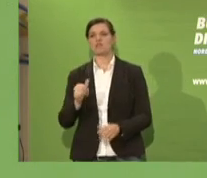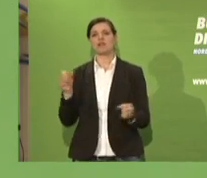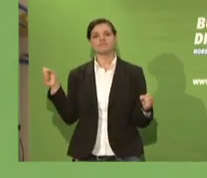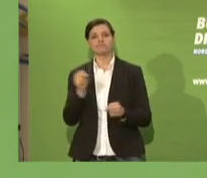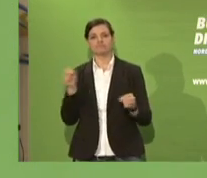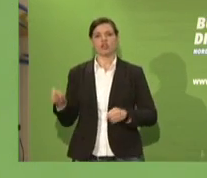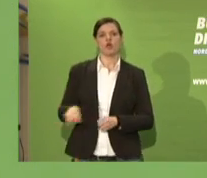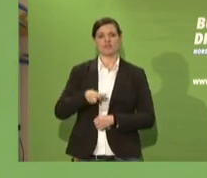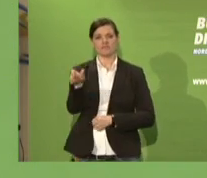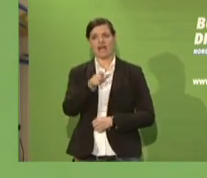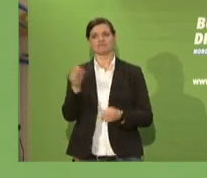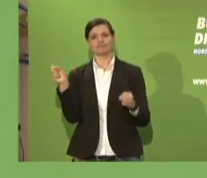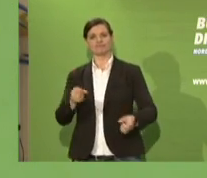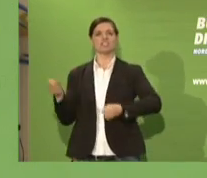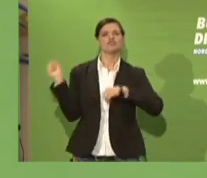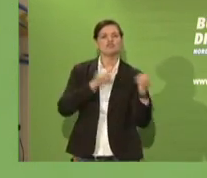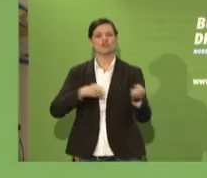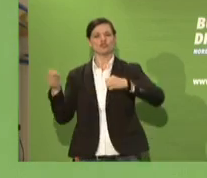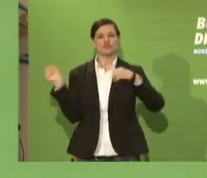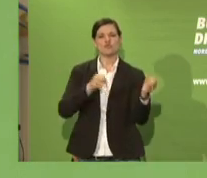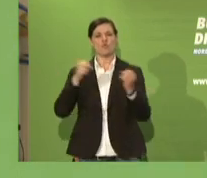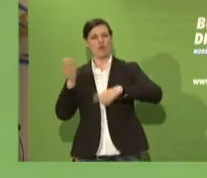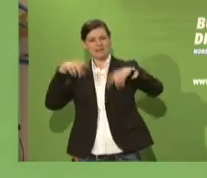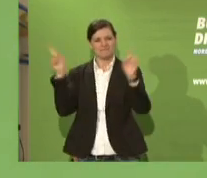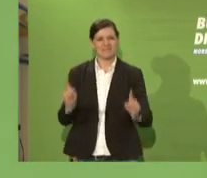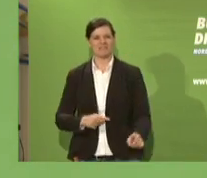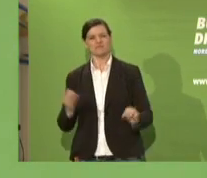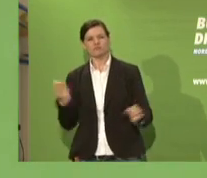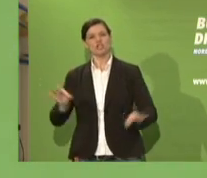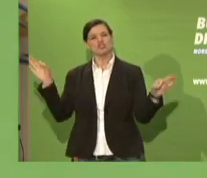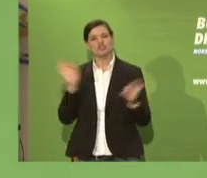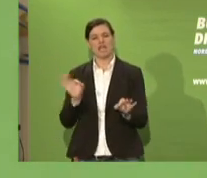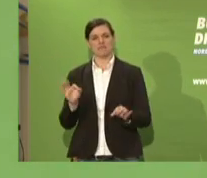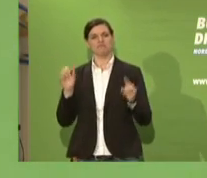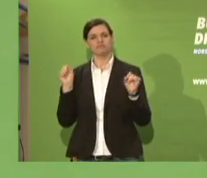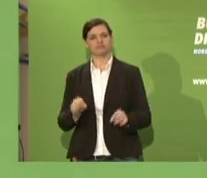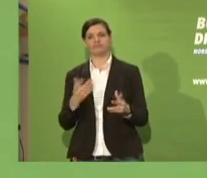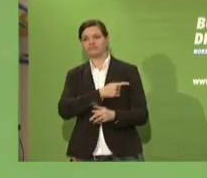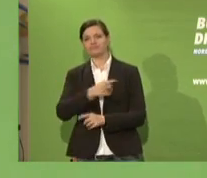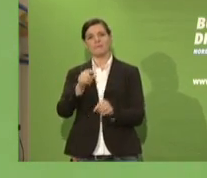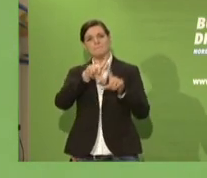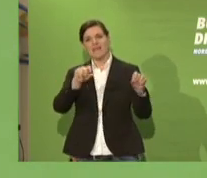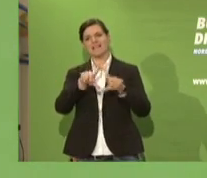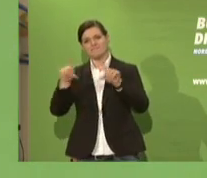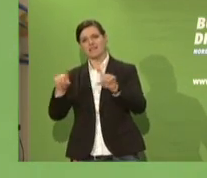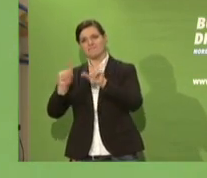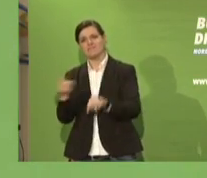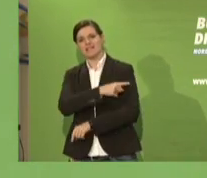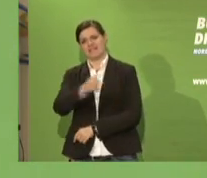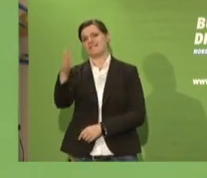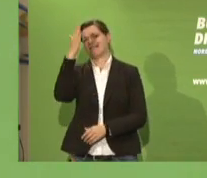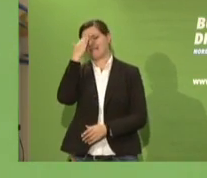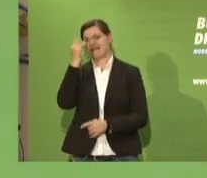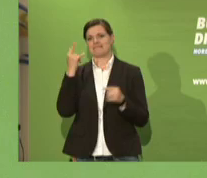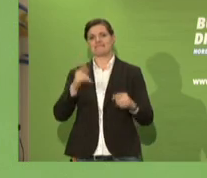Teilen Nordrhein-Westfalens einen verheerenden Gewittersturm, der eine Schneise der Verwüstung einmal quer